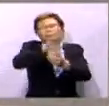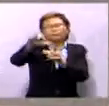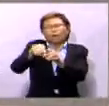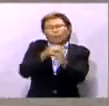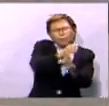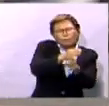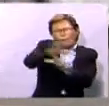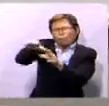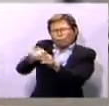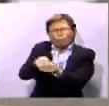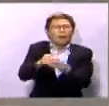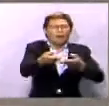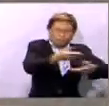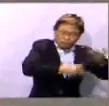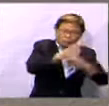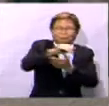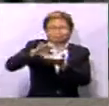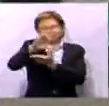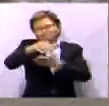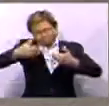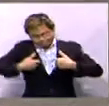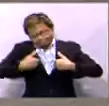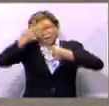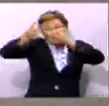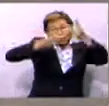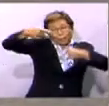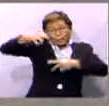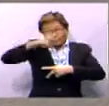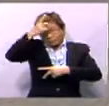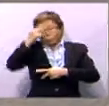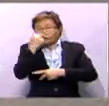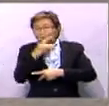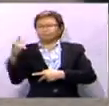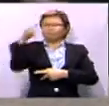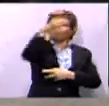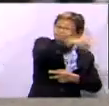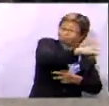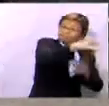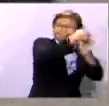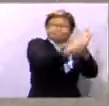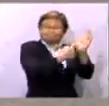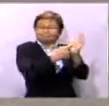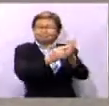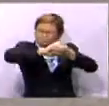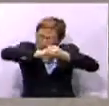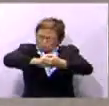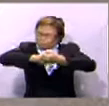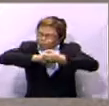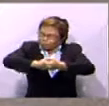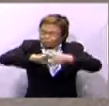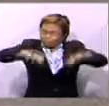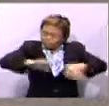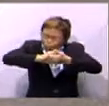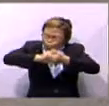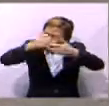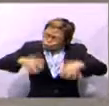bidang terutama perdagangan dan pelaburan. Oleh itu, lawatan Perdana Menteri Datuk Seri Najib Tun Razak mempereratkan lagi hubungan